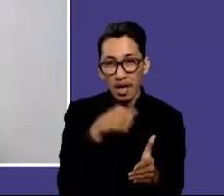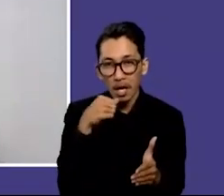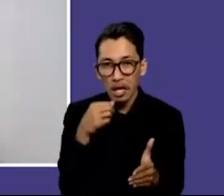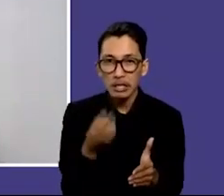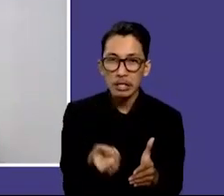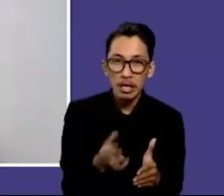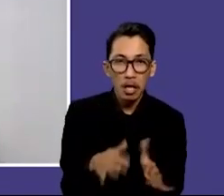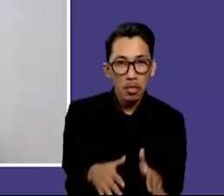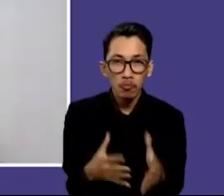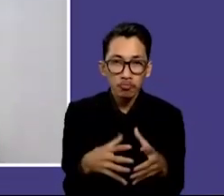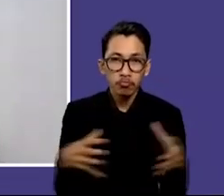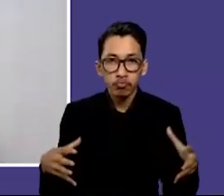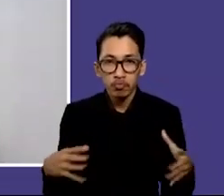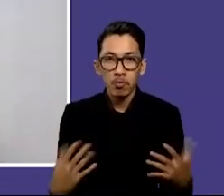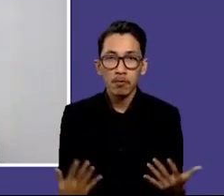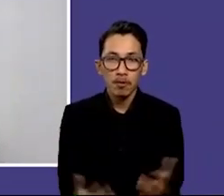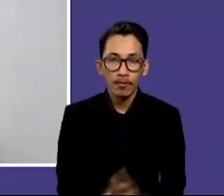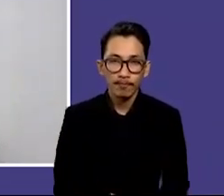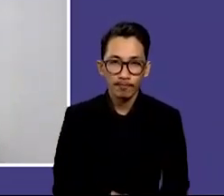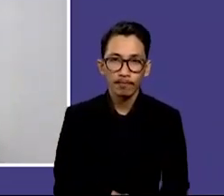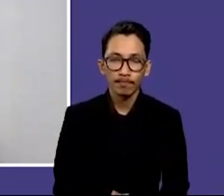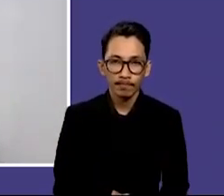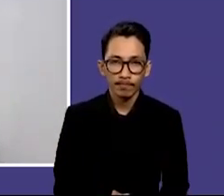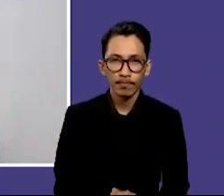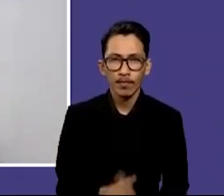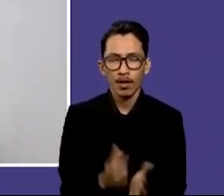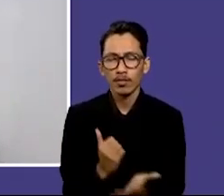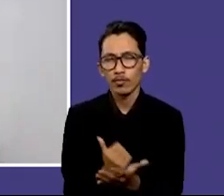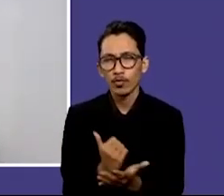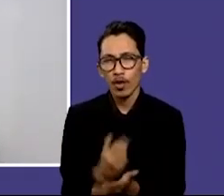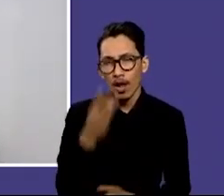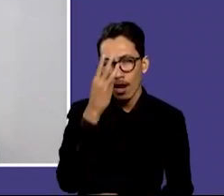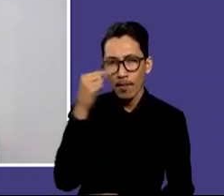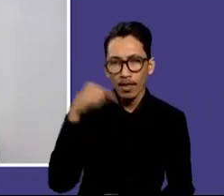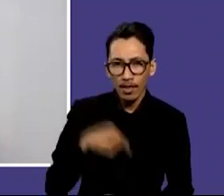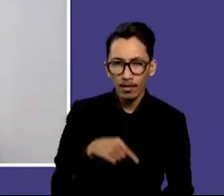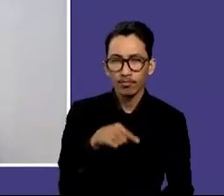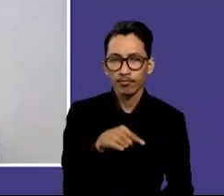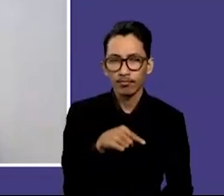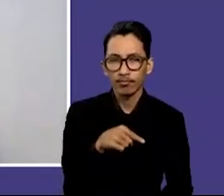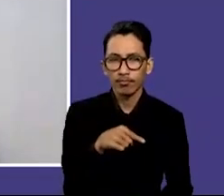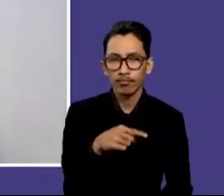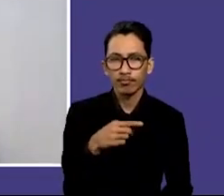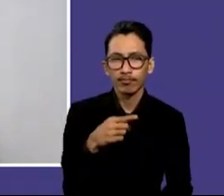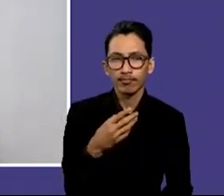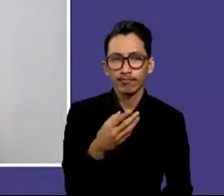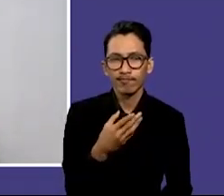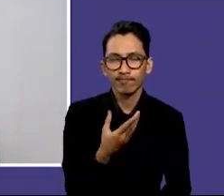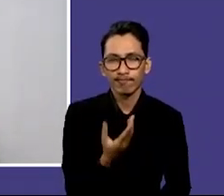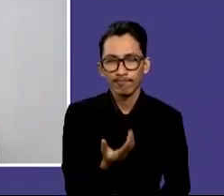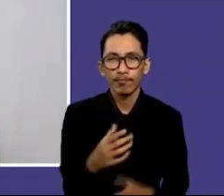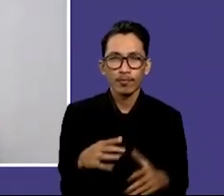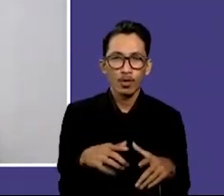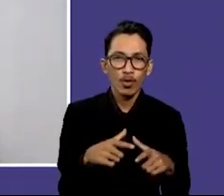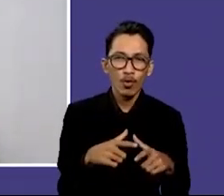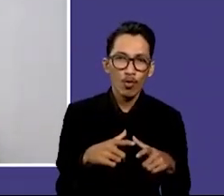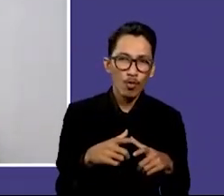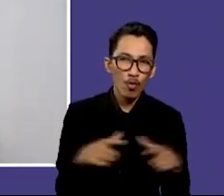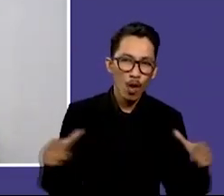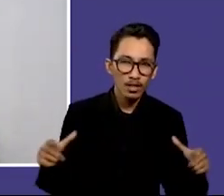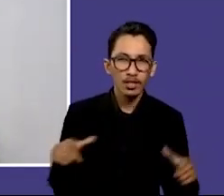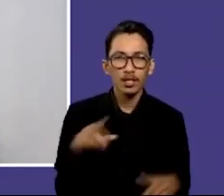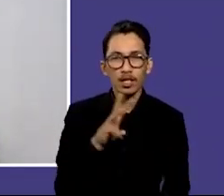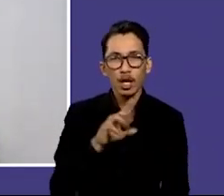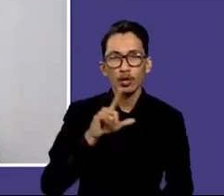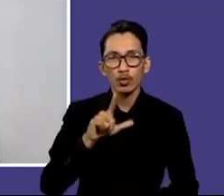dijelaskan. Kalimantan Selatan adalah salah satu provinsi di selatan di Kalimantan dan luasnya